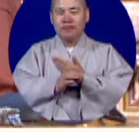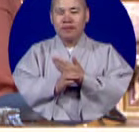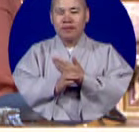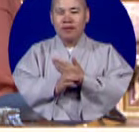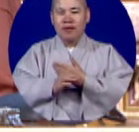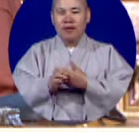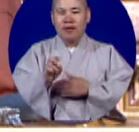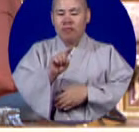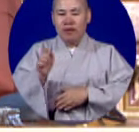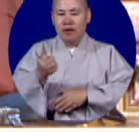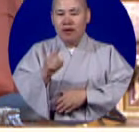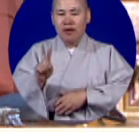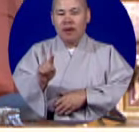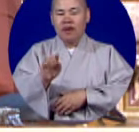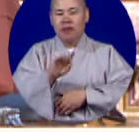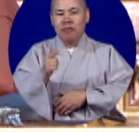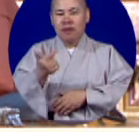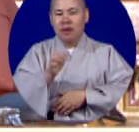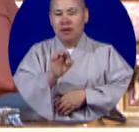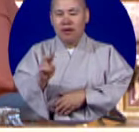뭐 마하바냐바라밀이든